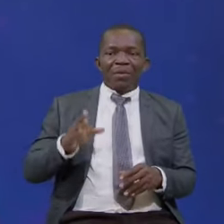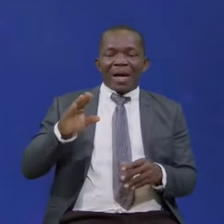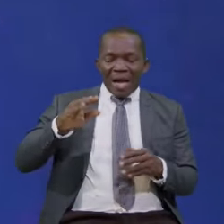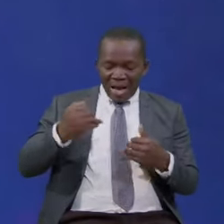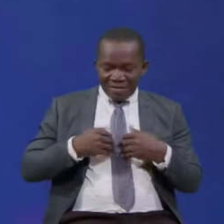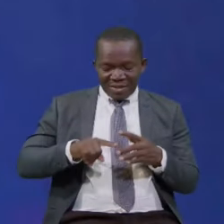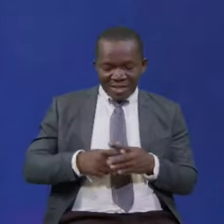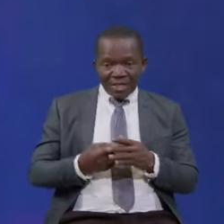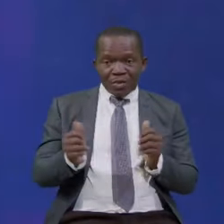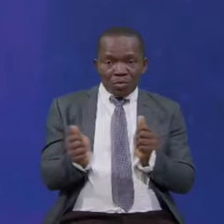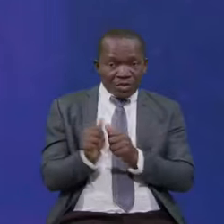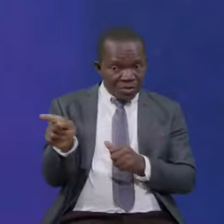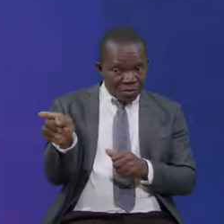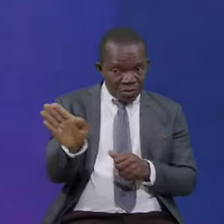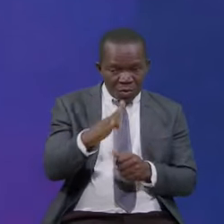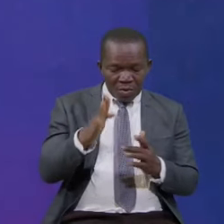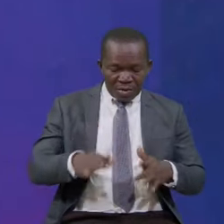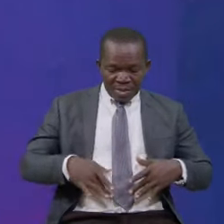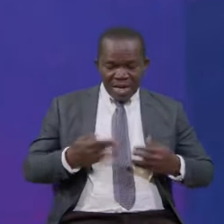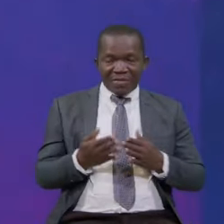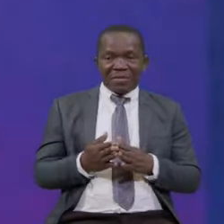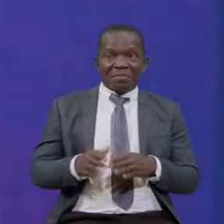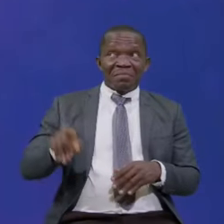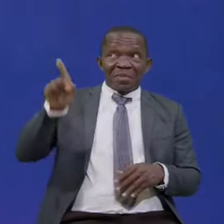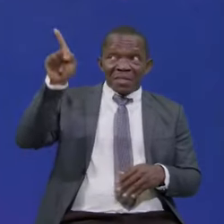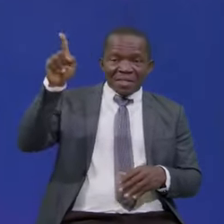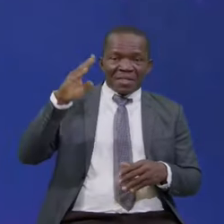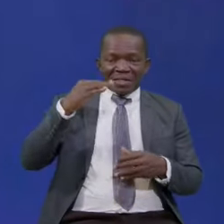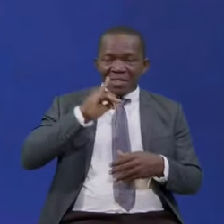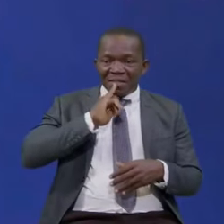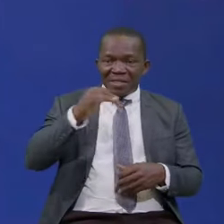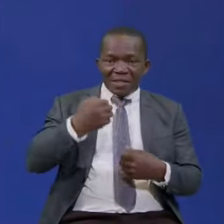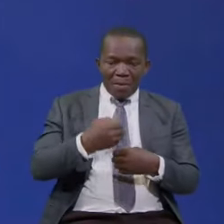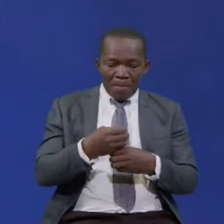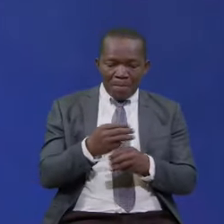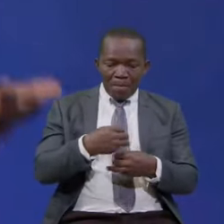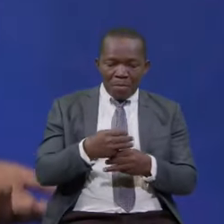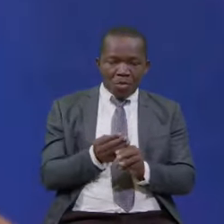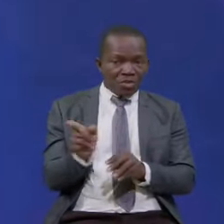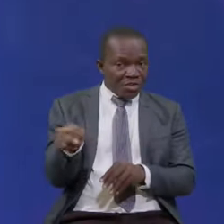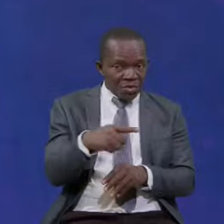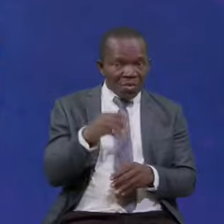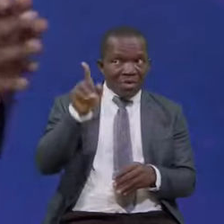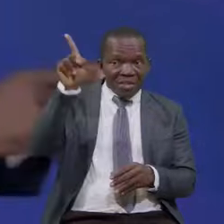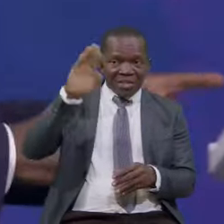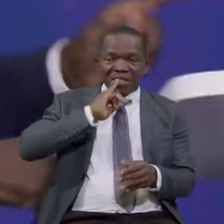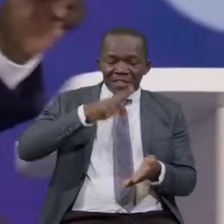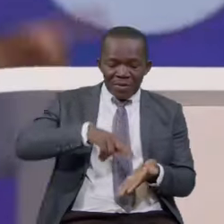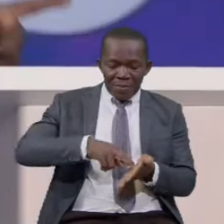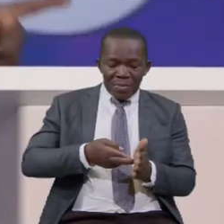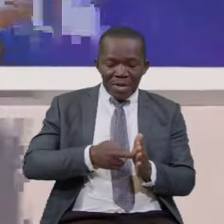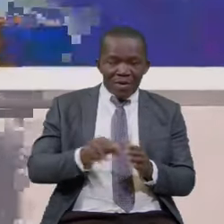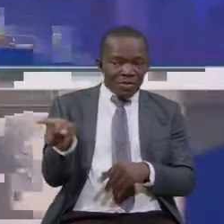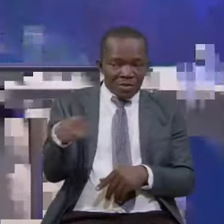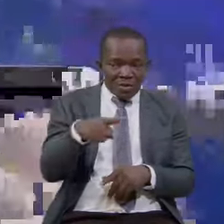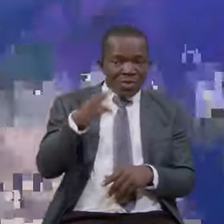ta vie il est en train de te modeler il est en train de te former il est en train de de te suivre comme